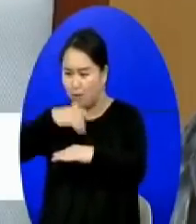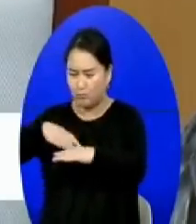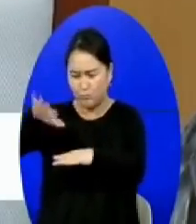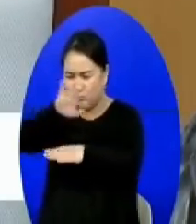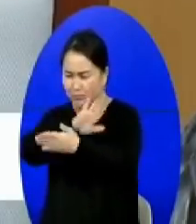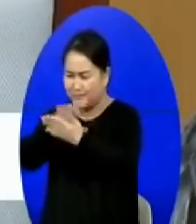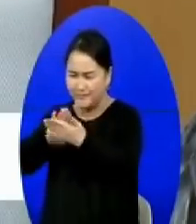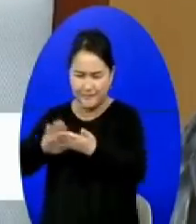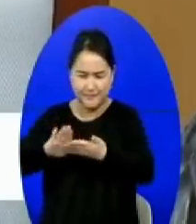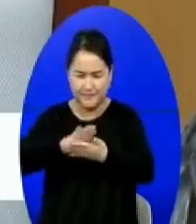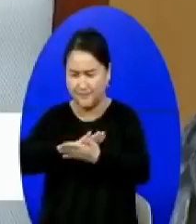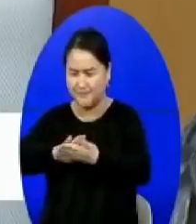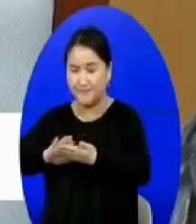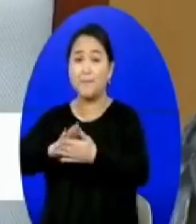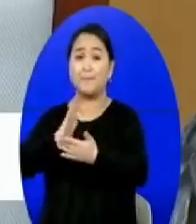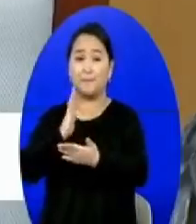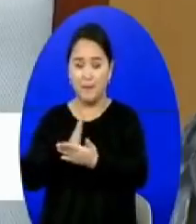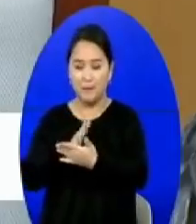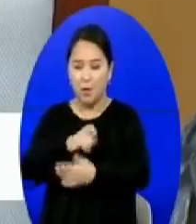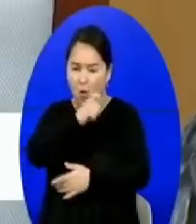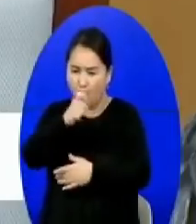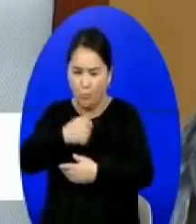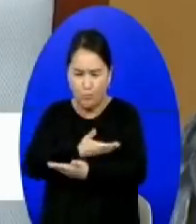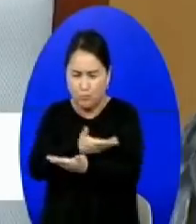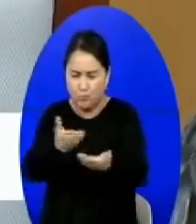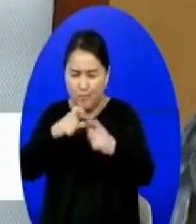хариутгасан. За бүх хүмүүстээ бол масок